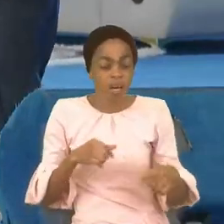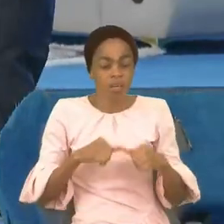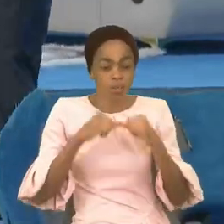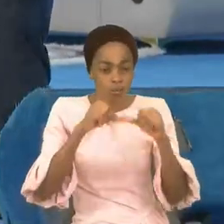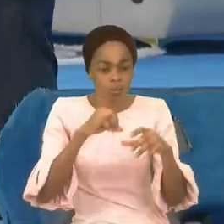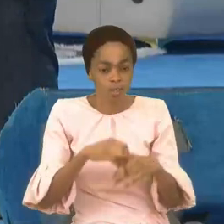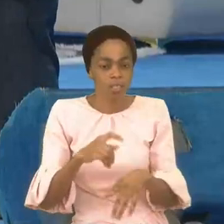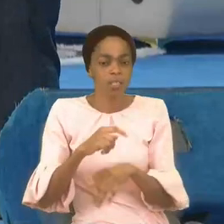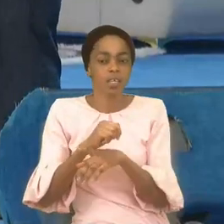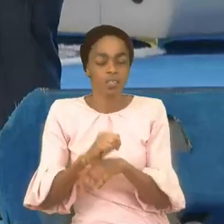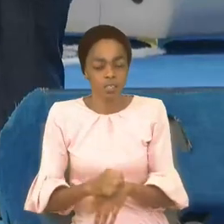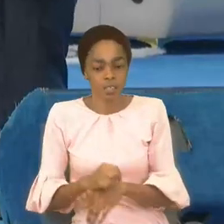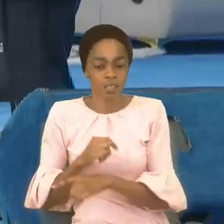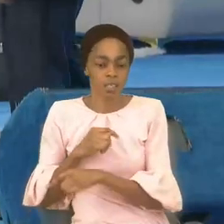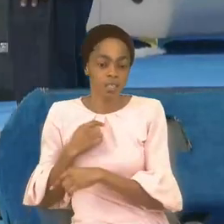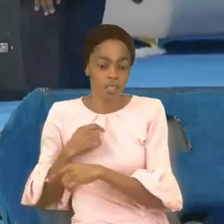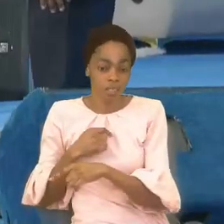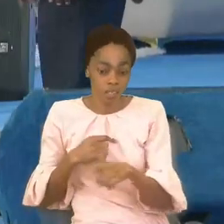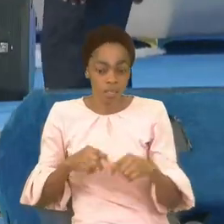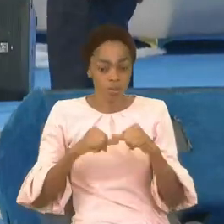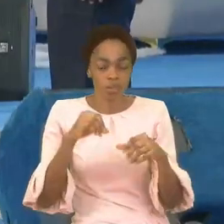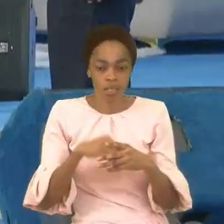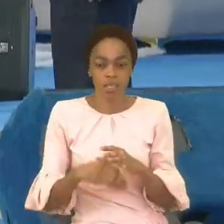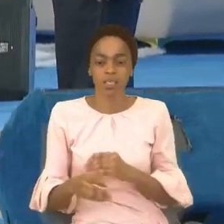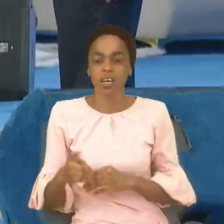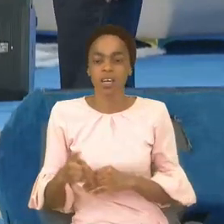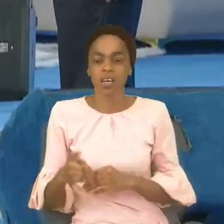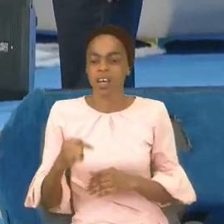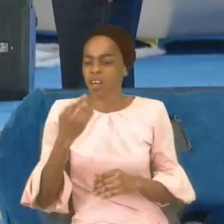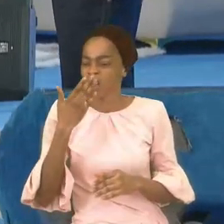tradition, ils continuent dans leur